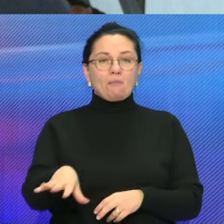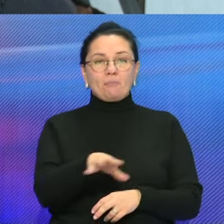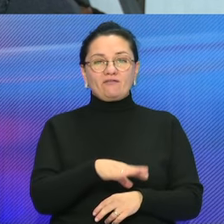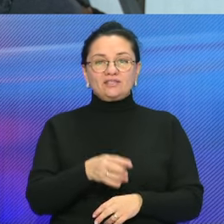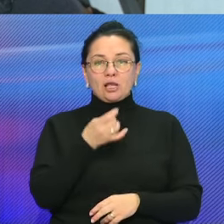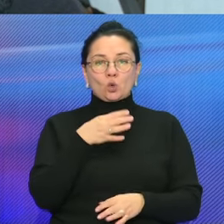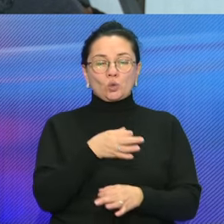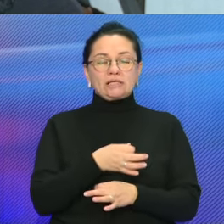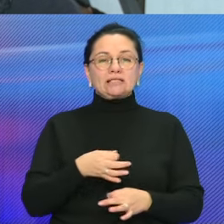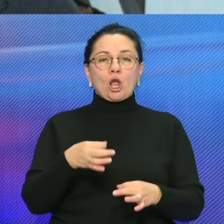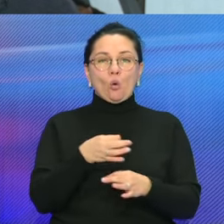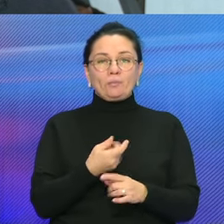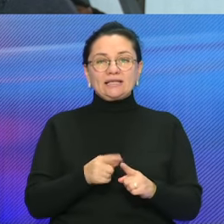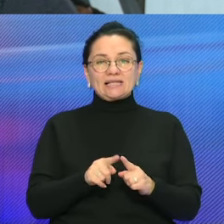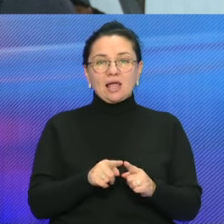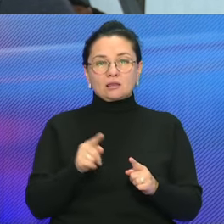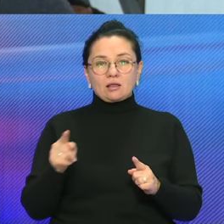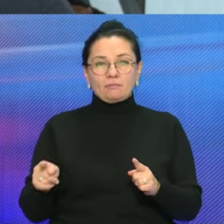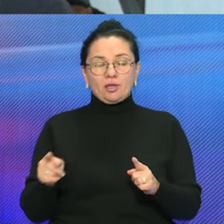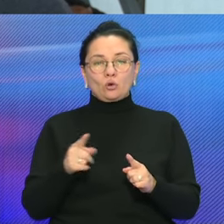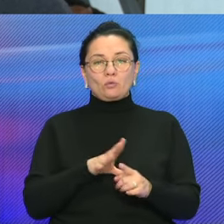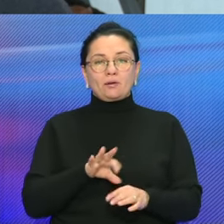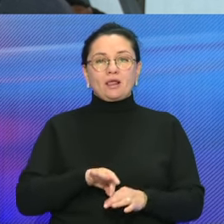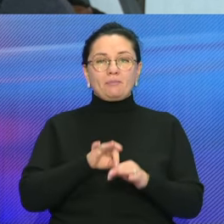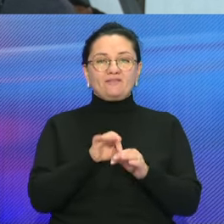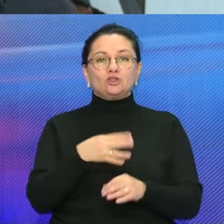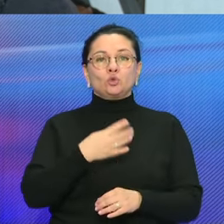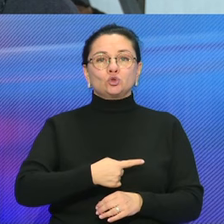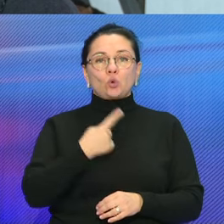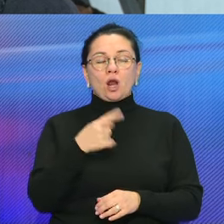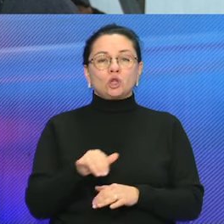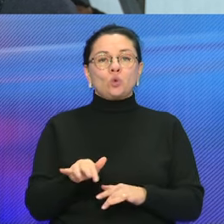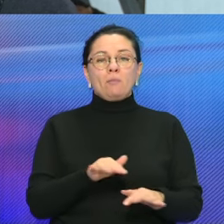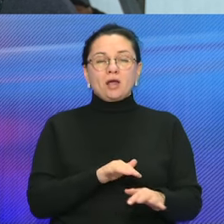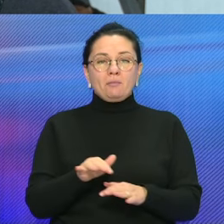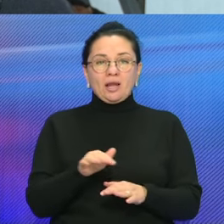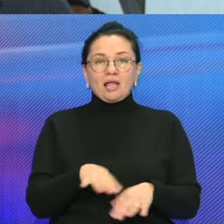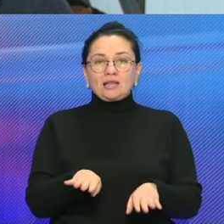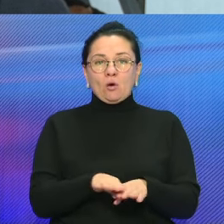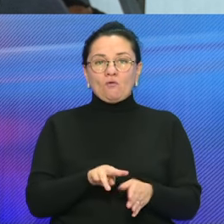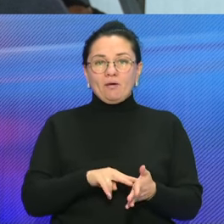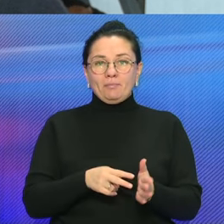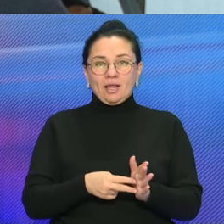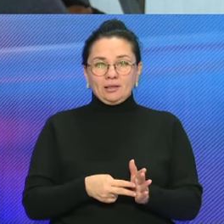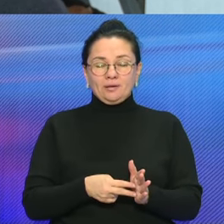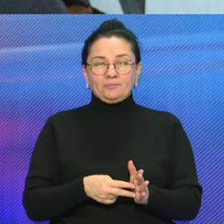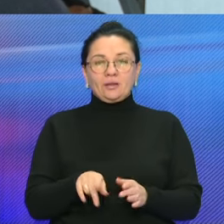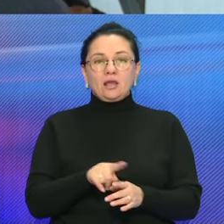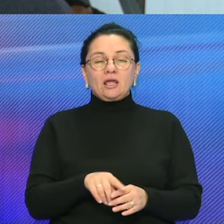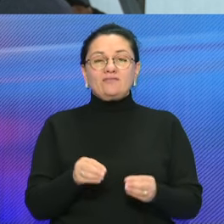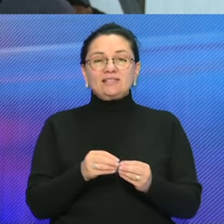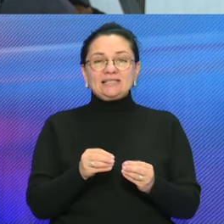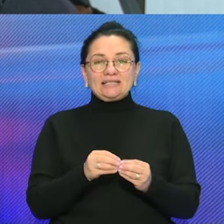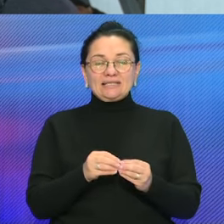Гродненской области. За этот период времени было проведено 41 мероприятие подобного плана. В 10